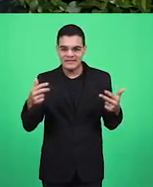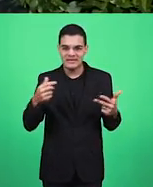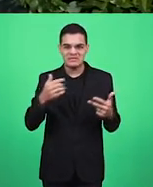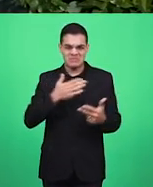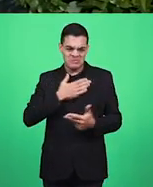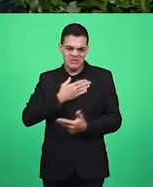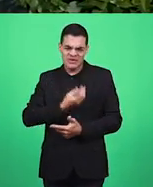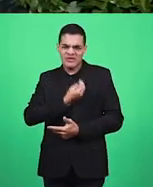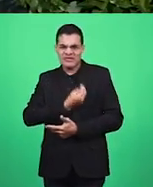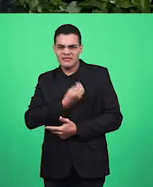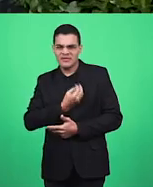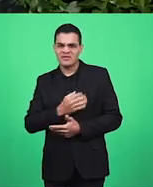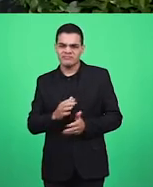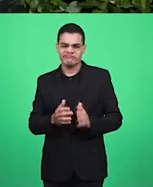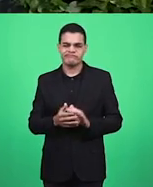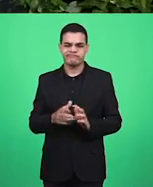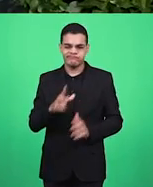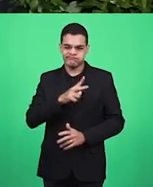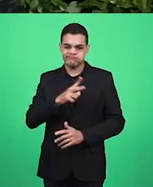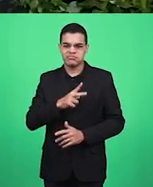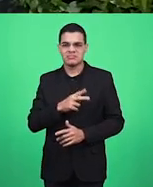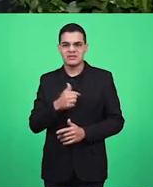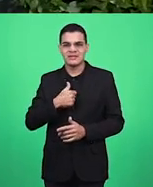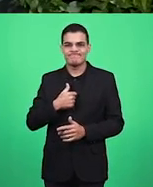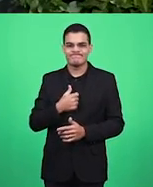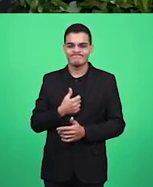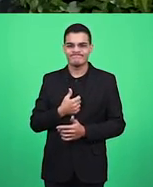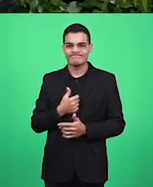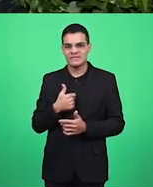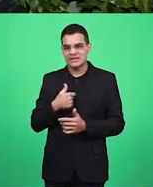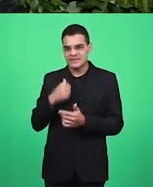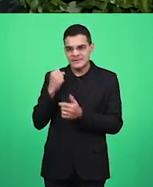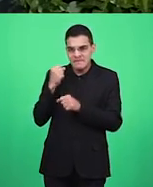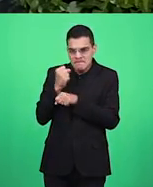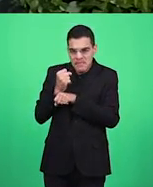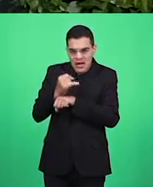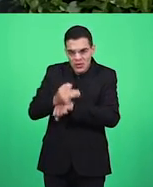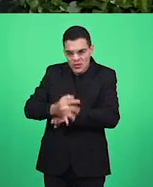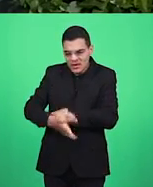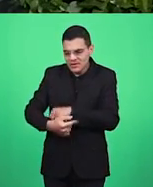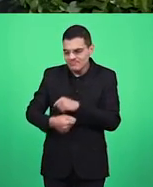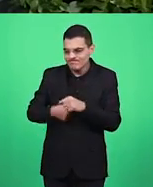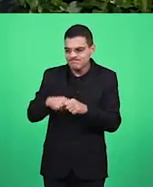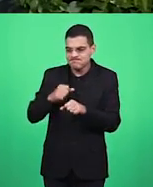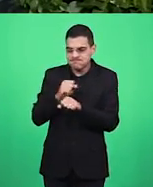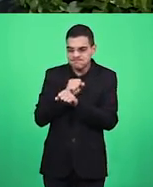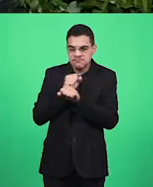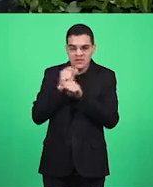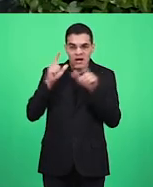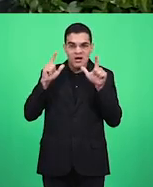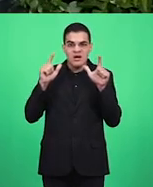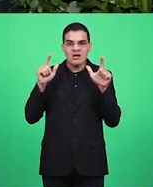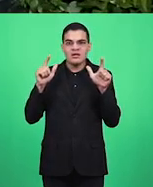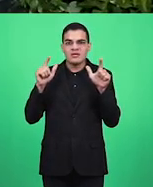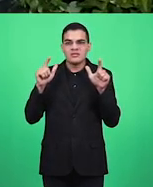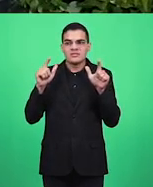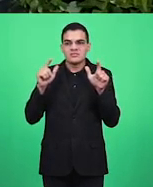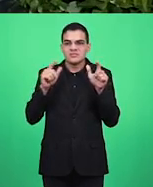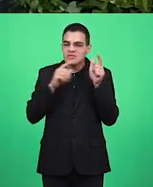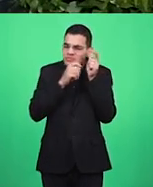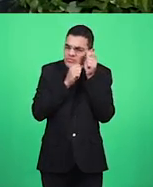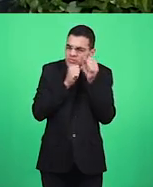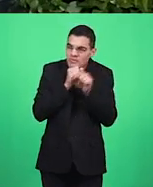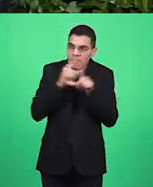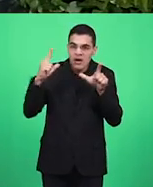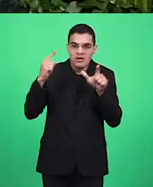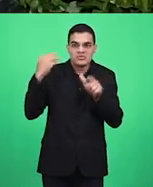И естественное, как бы, испытание, которое я проходил. На рассвете однажды я проснулся, как меня